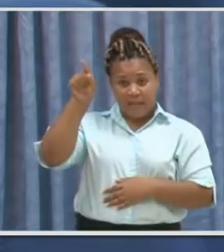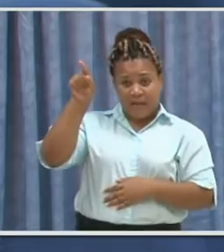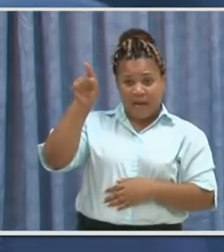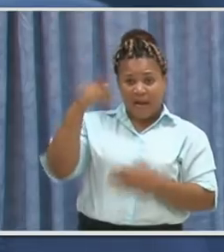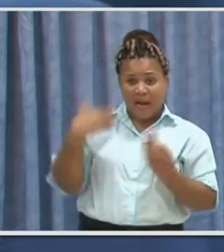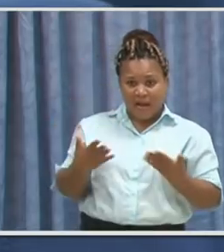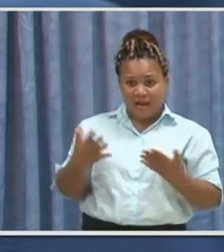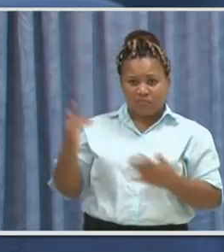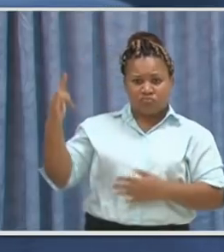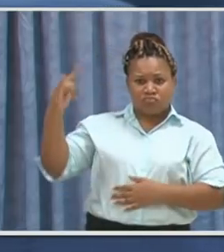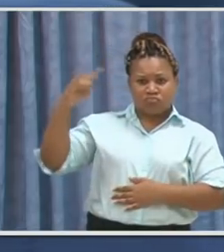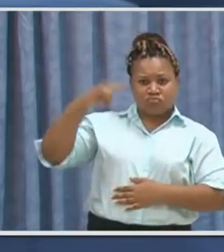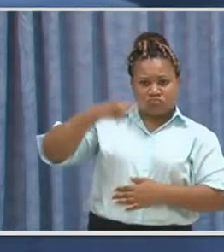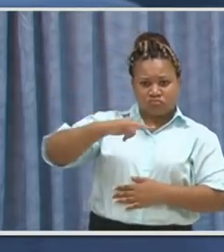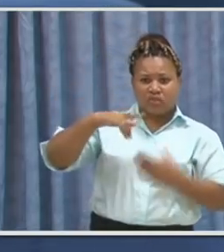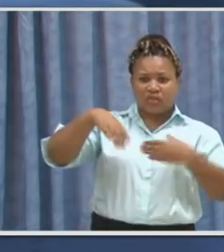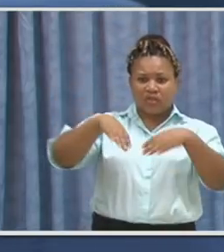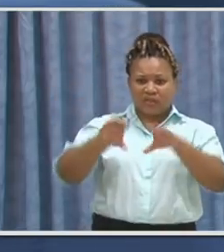quarantaine.